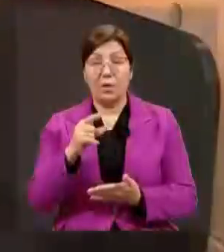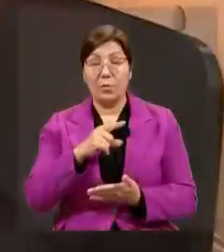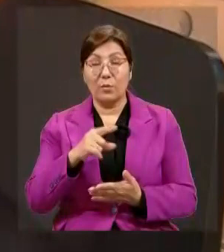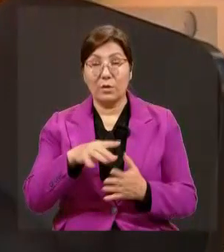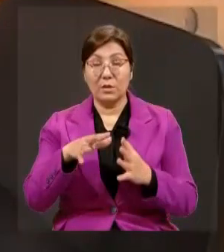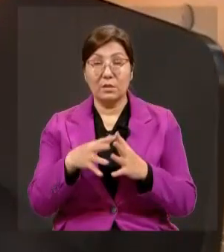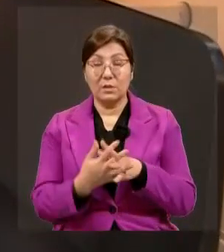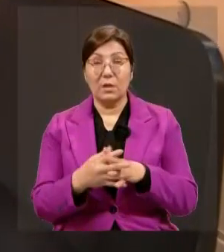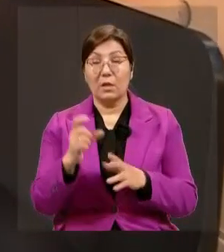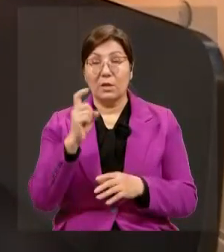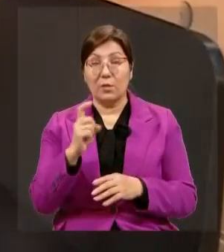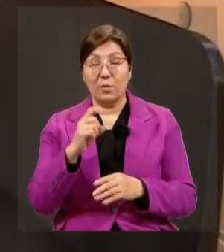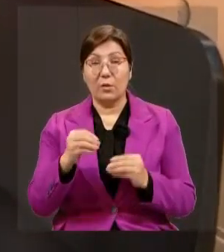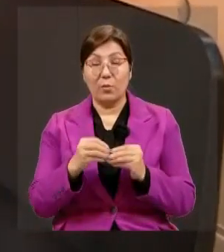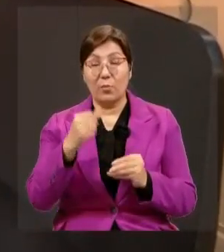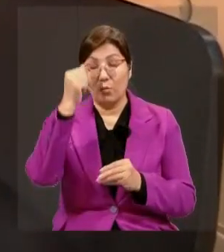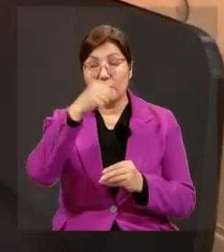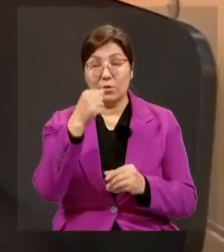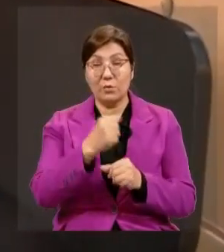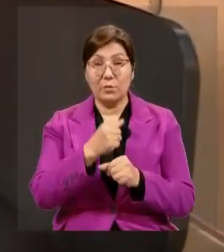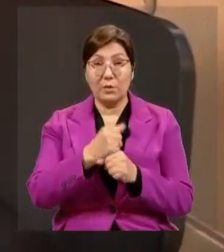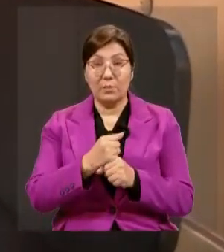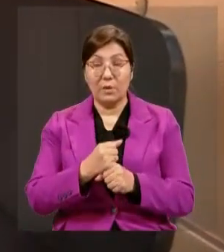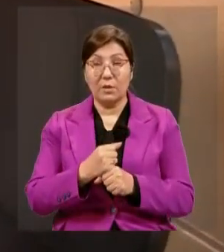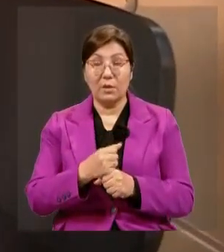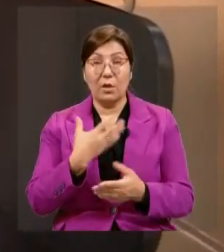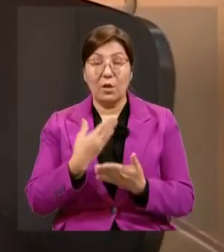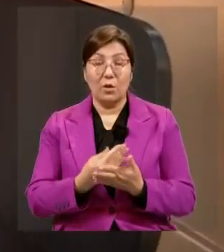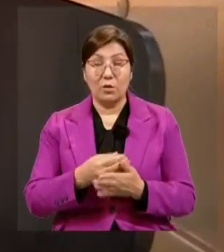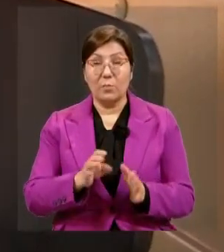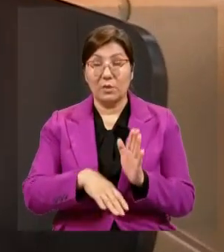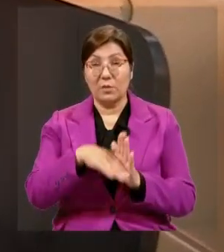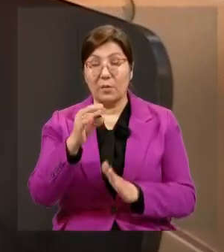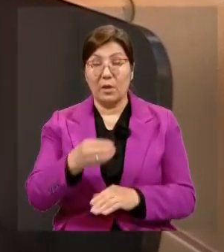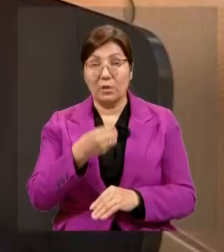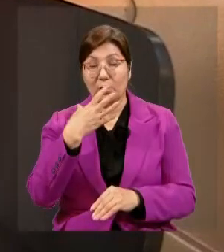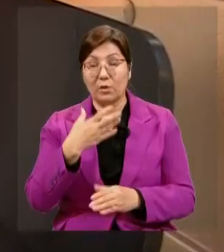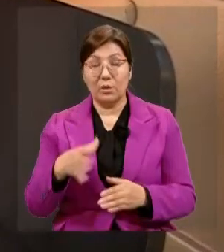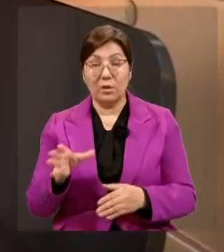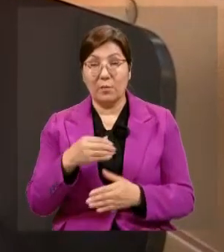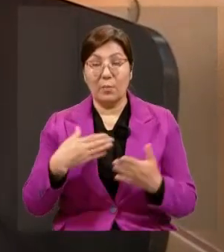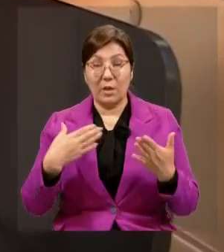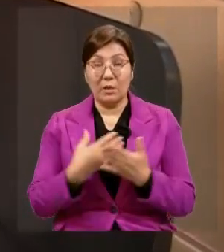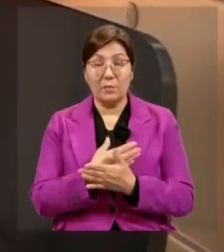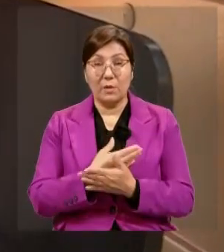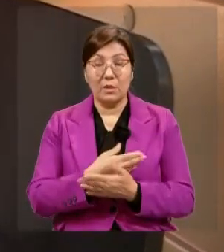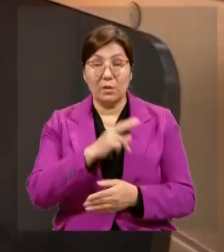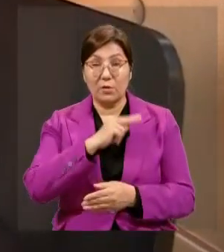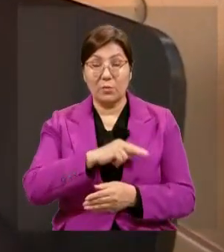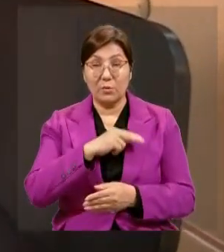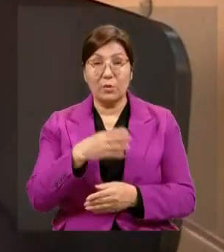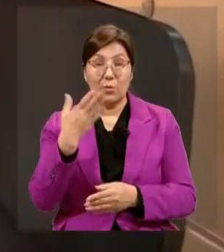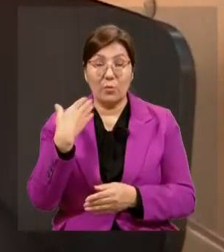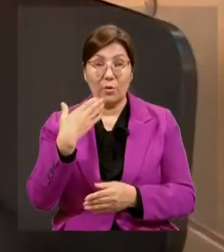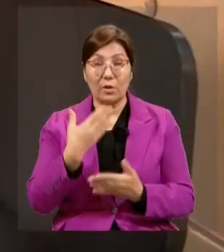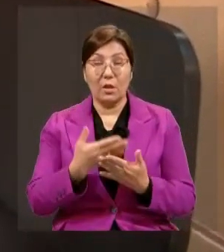жылдан астам уақыт жұмыс істеп келемін. Маған өз жұмысым қатты ұнайды. Қазір техникалардың барлығы жаңа, олармен жұмыс істеу тіптен оңай.